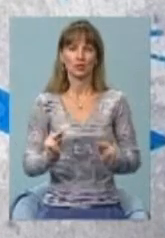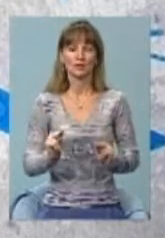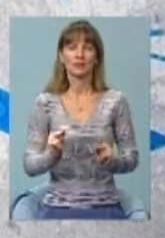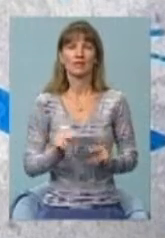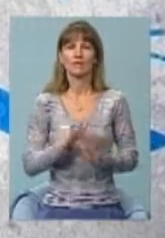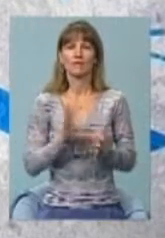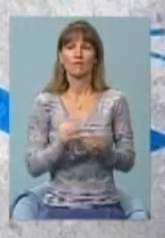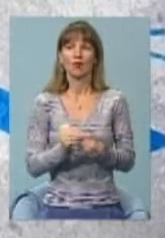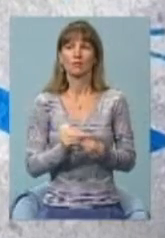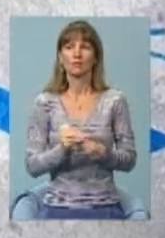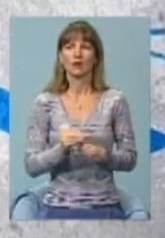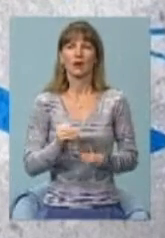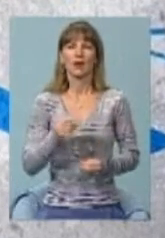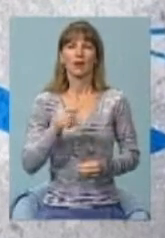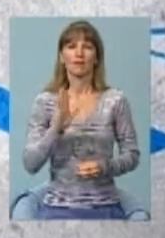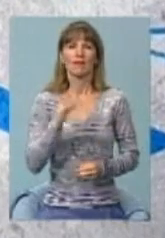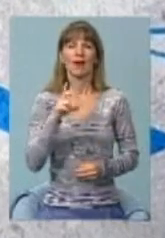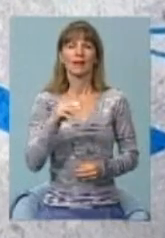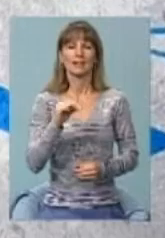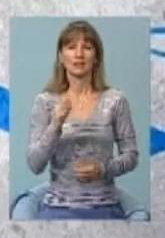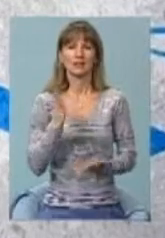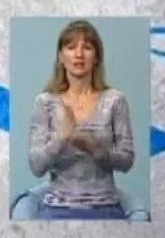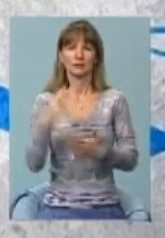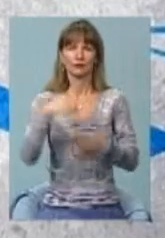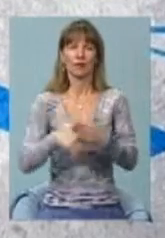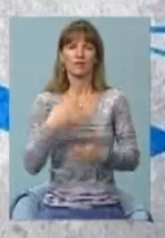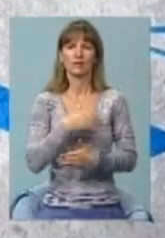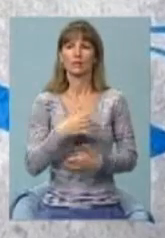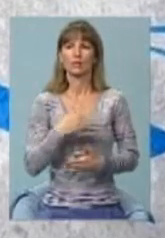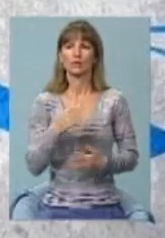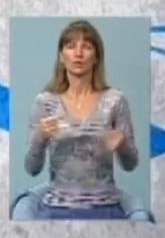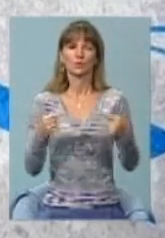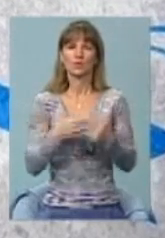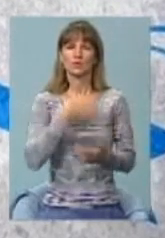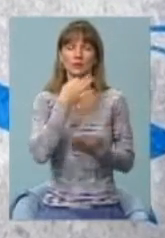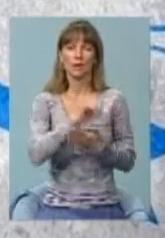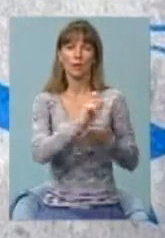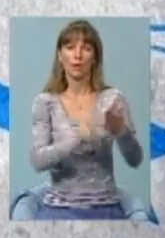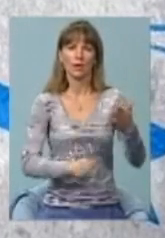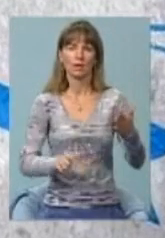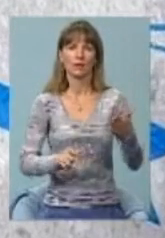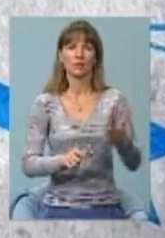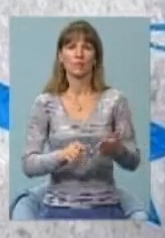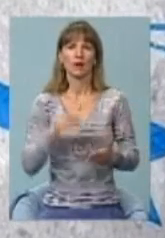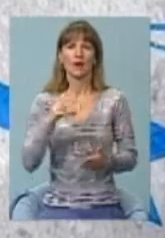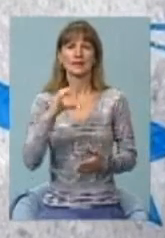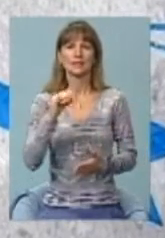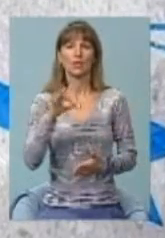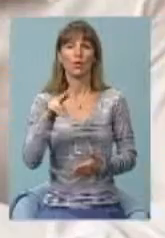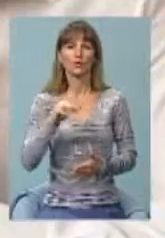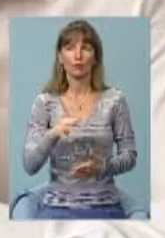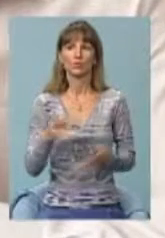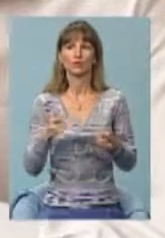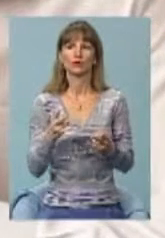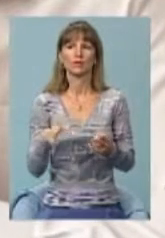норм давньогрецької етики лежав один важливий принцип. Він був чітко виражений уже поетом Гесіодом – «Міру в усьому